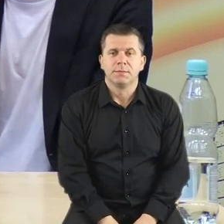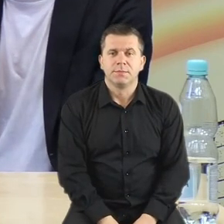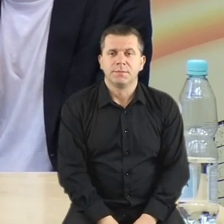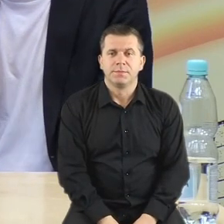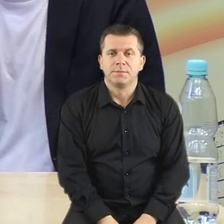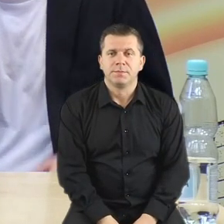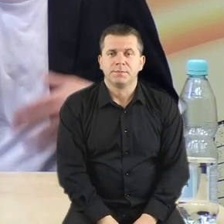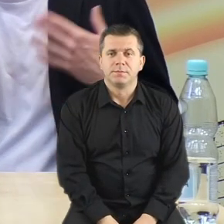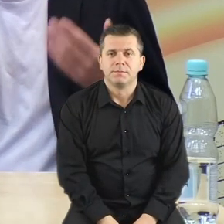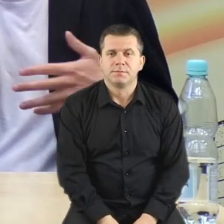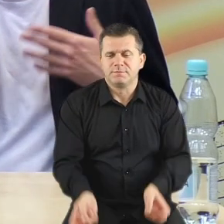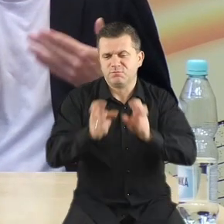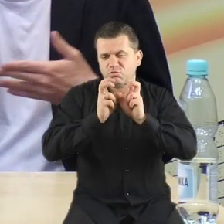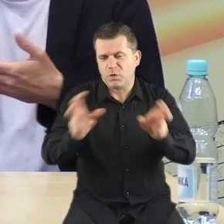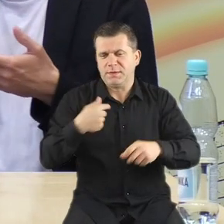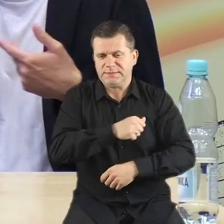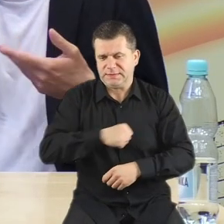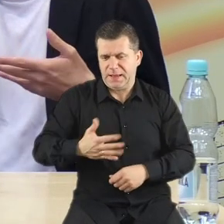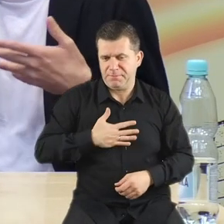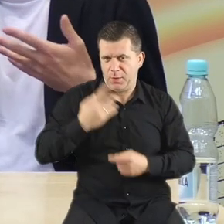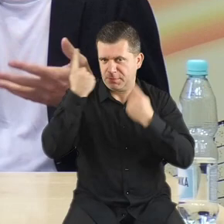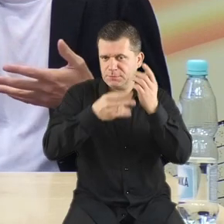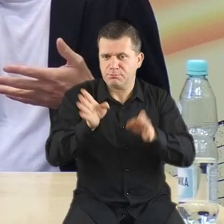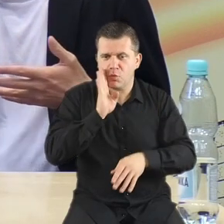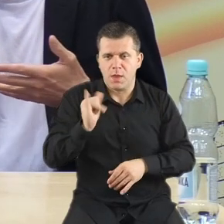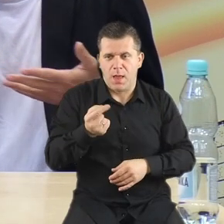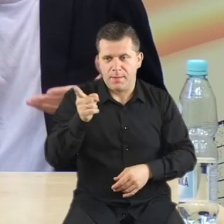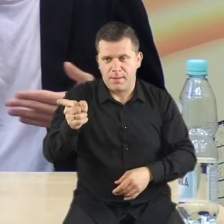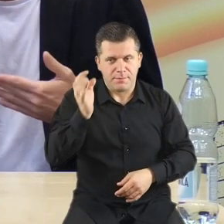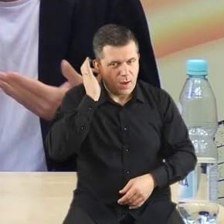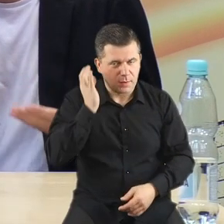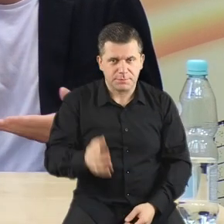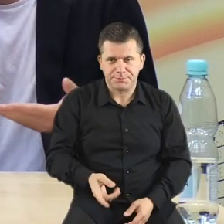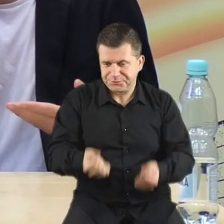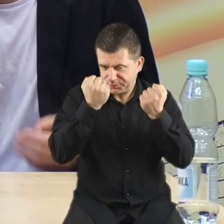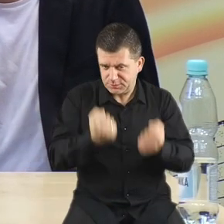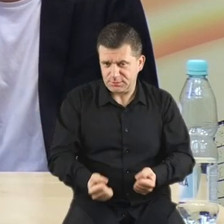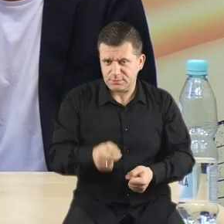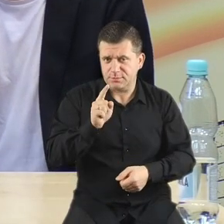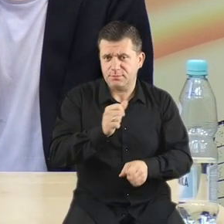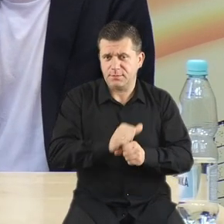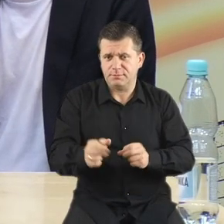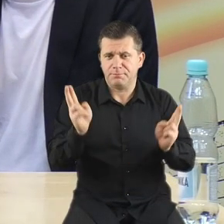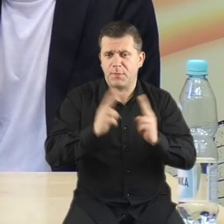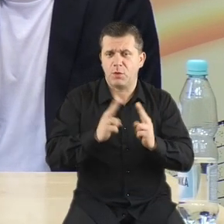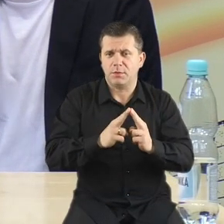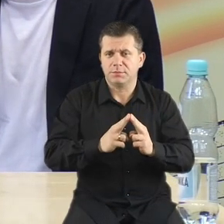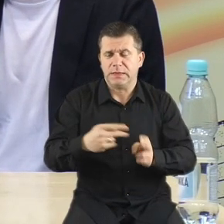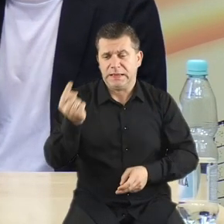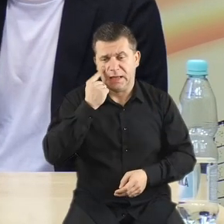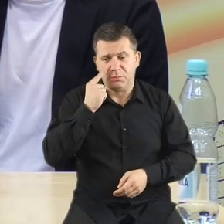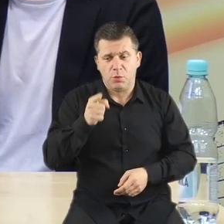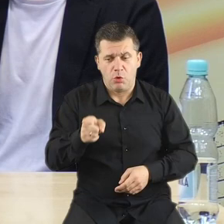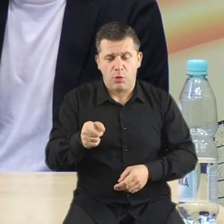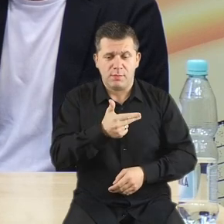Tak w trakcie to sam właśnie miałem takie myśli jak pani, że ciężko jest tak się porozumieć. Chyba o tym jest